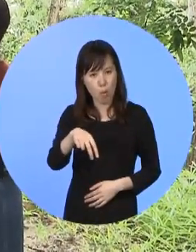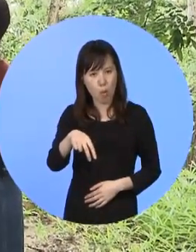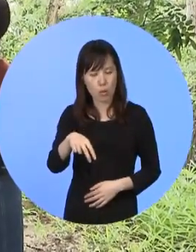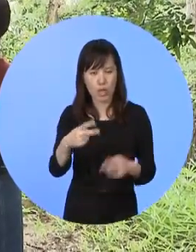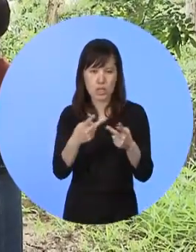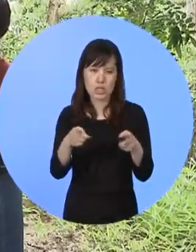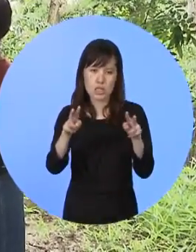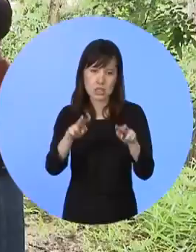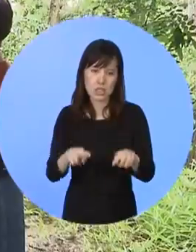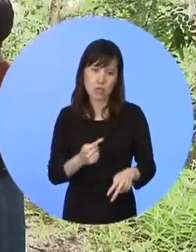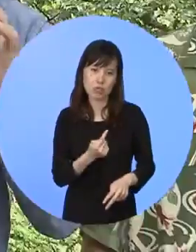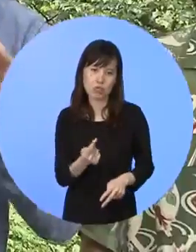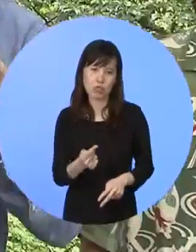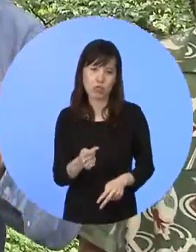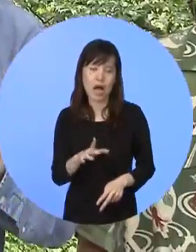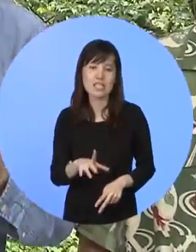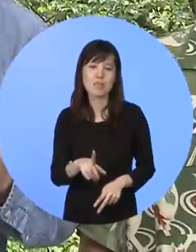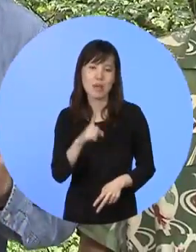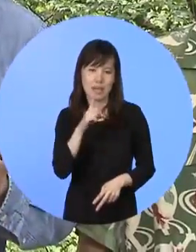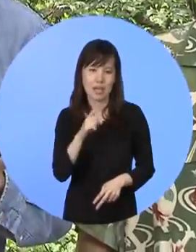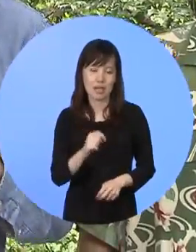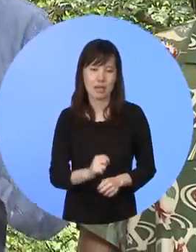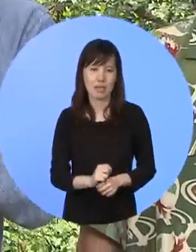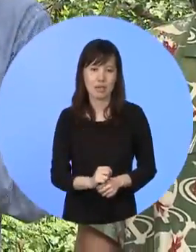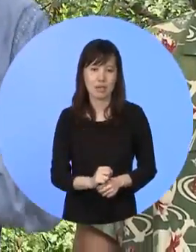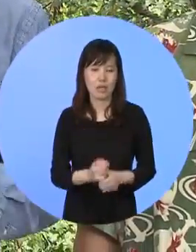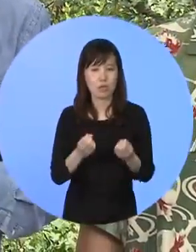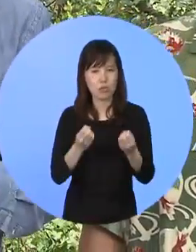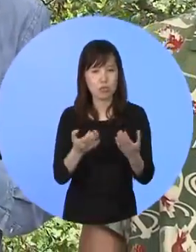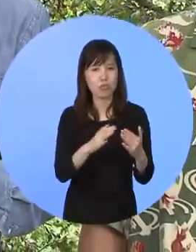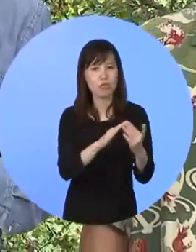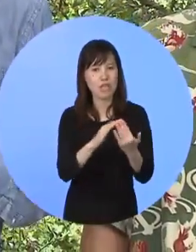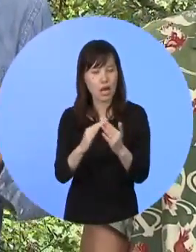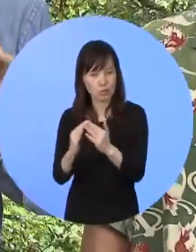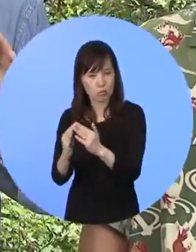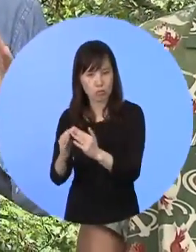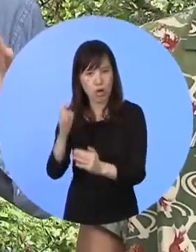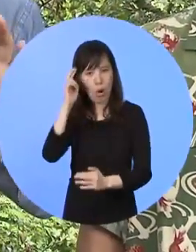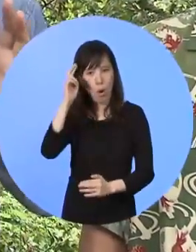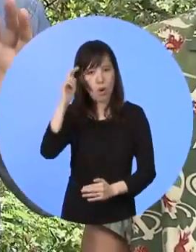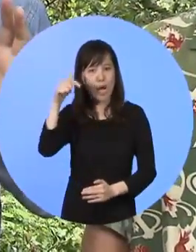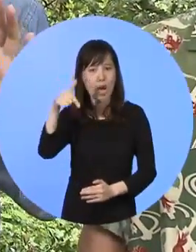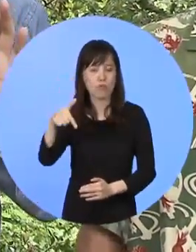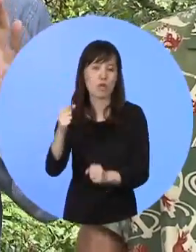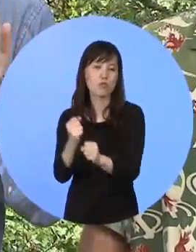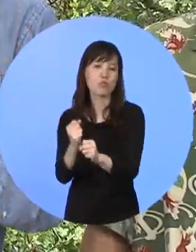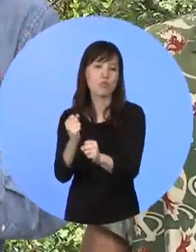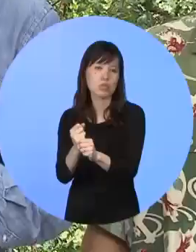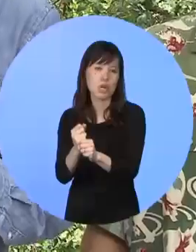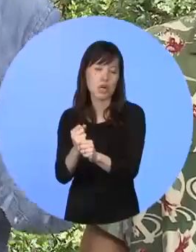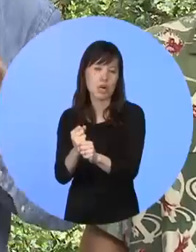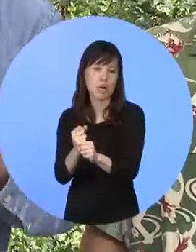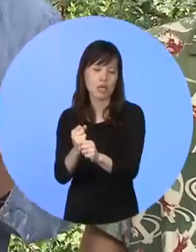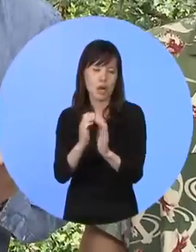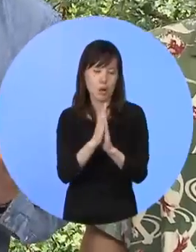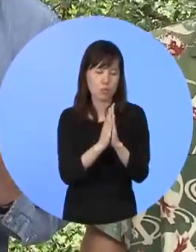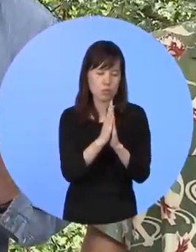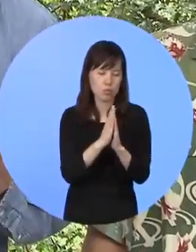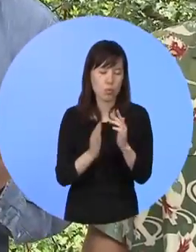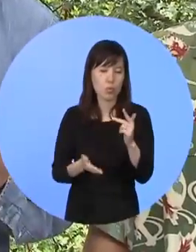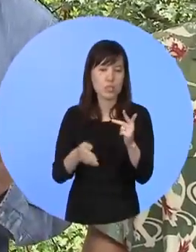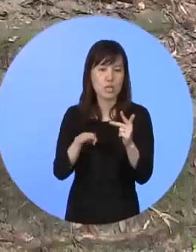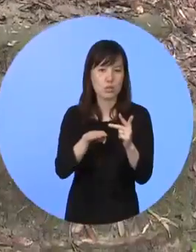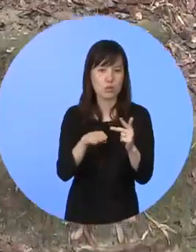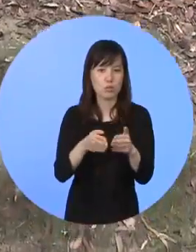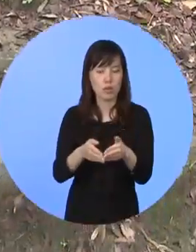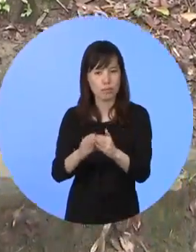に来ましたけど、 大阪府が開発したニュータウンですので、はい、基本的に宗教施設というのはないという